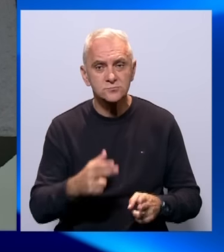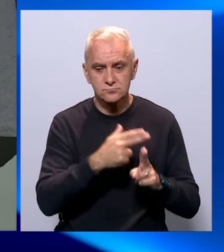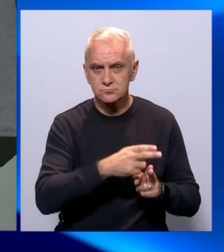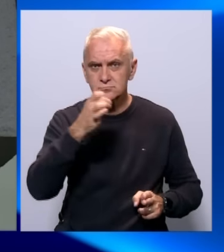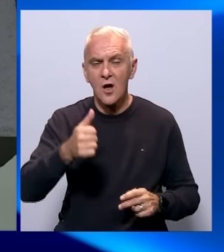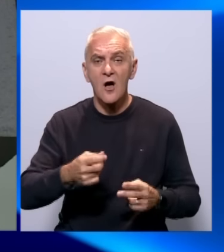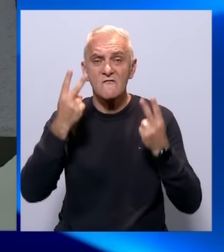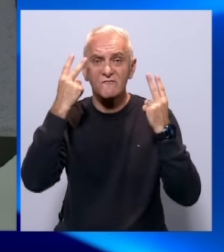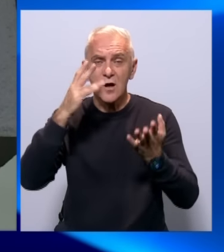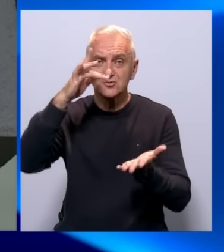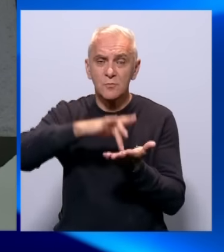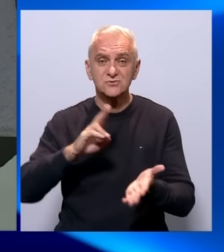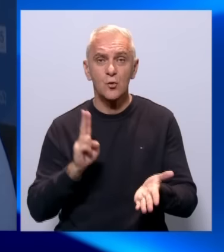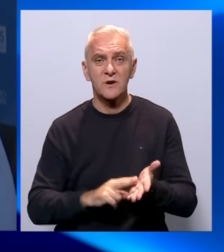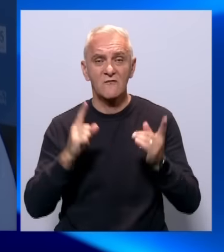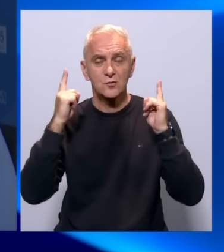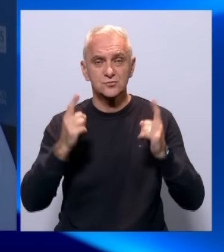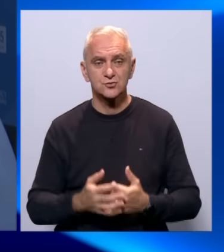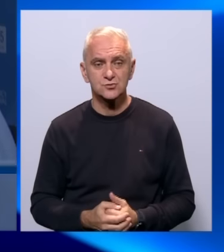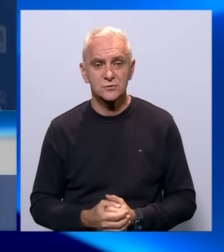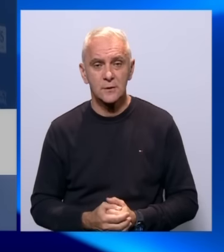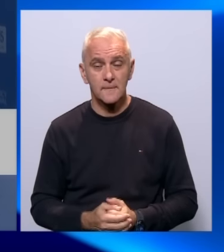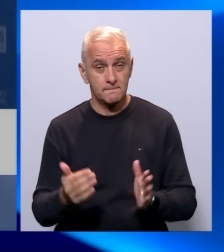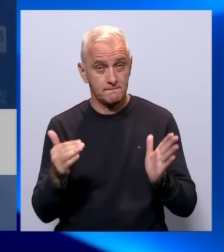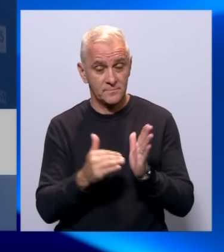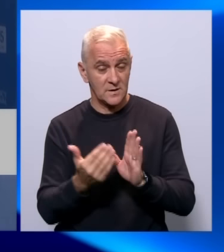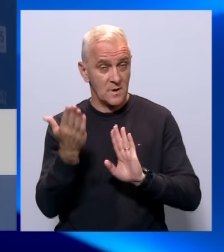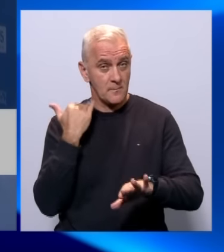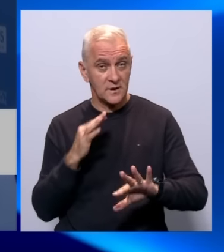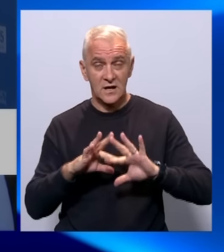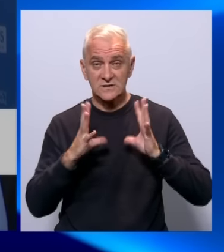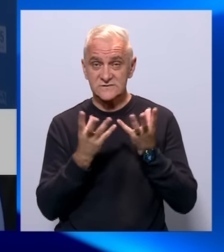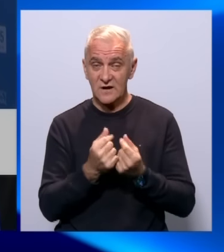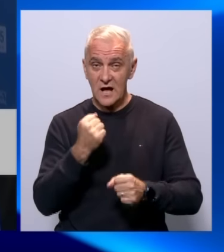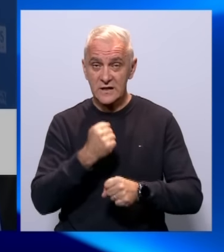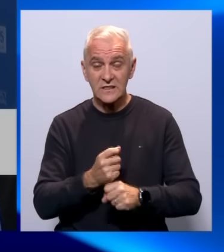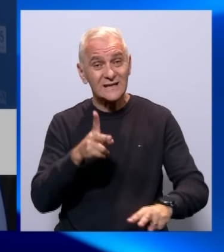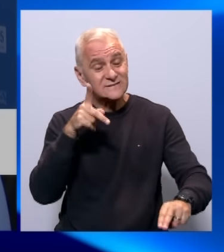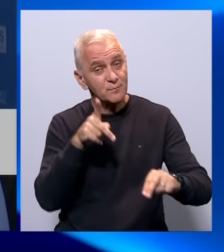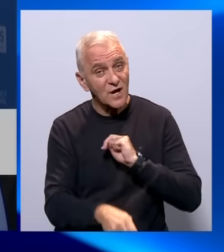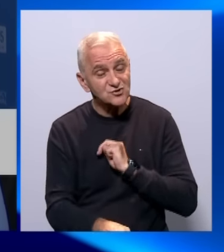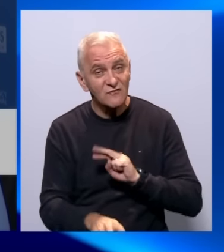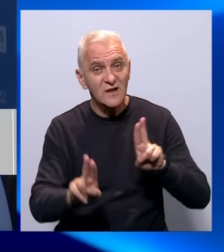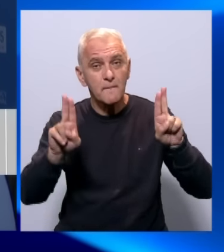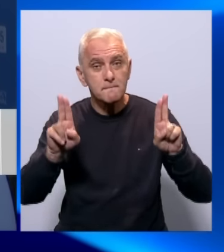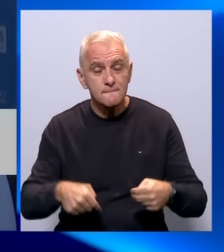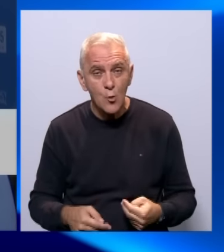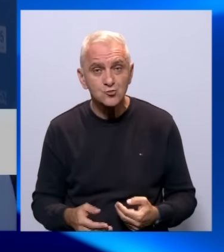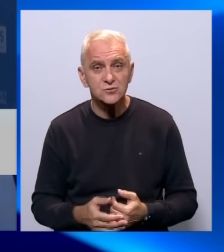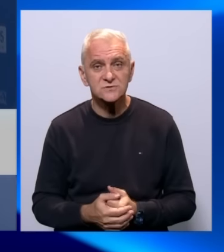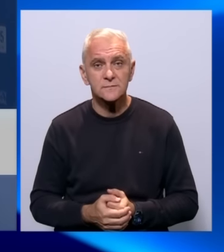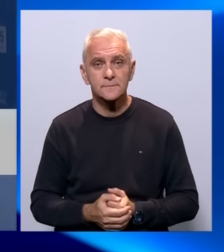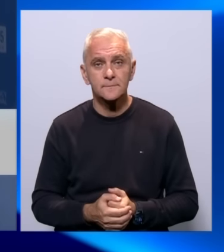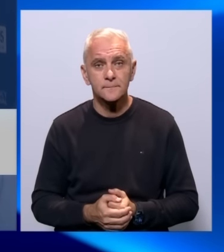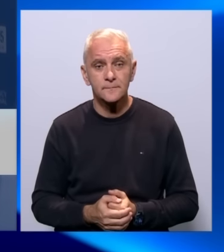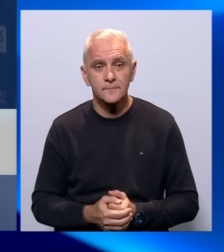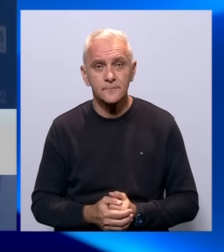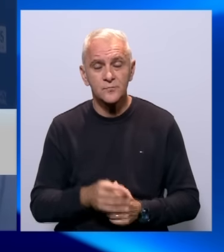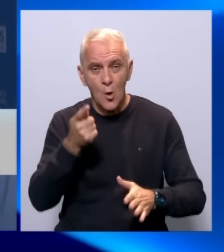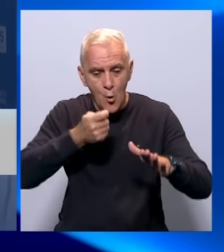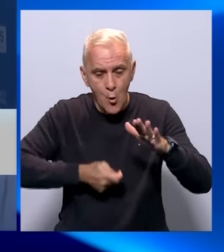ključne pozicije u pravosuđu. Treba prije svega raditi na sprečavanju mogućnosti za